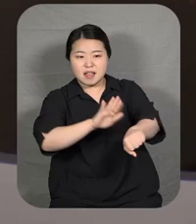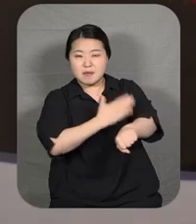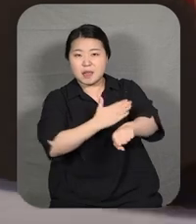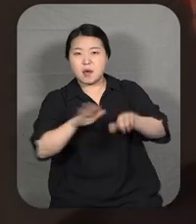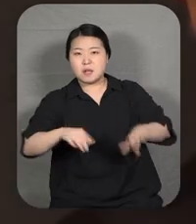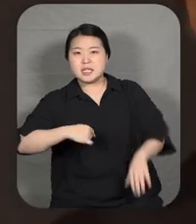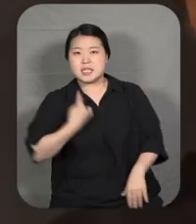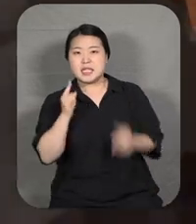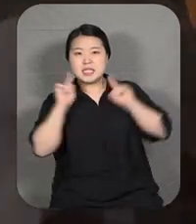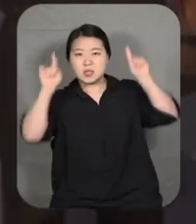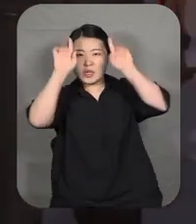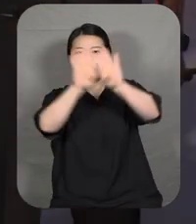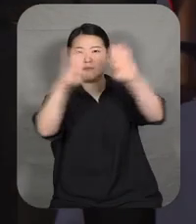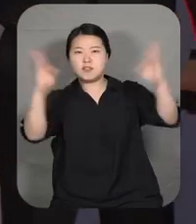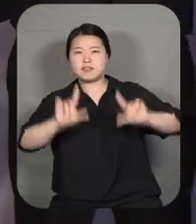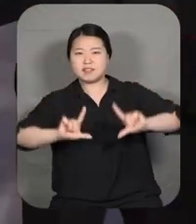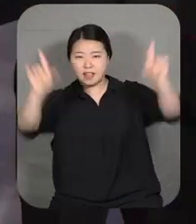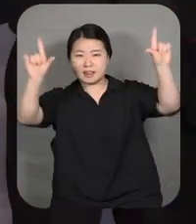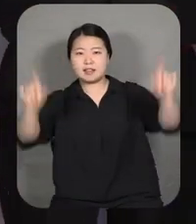날이로다.